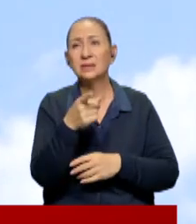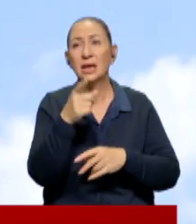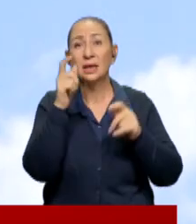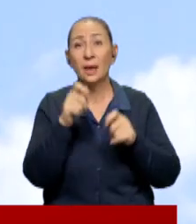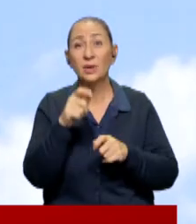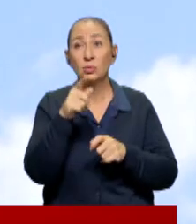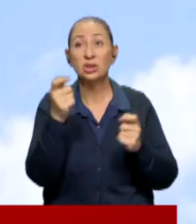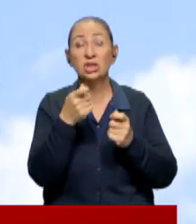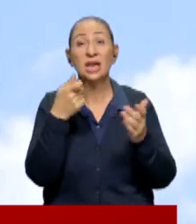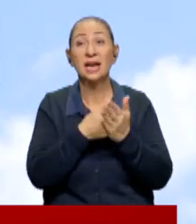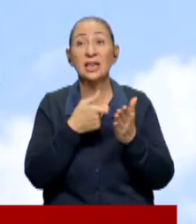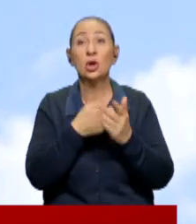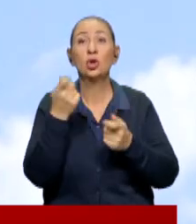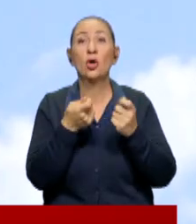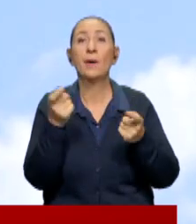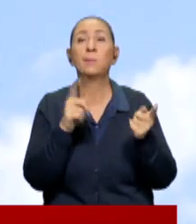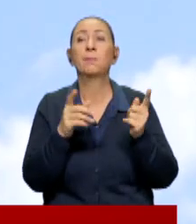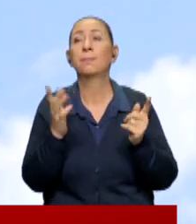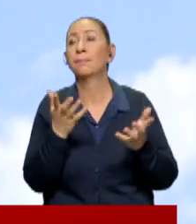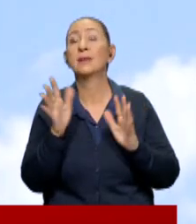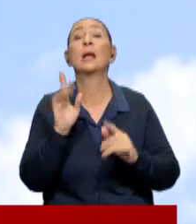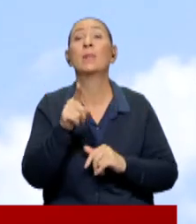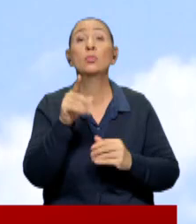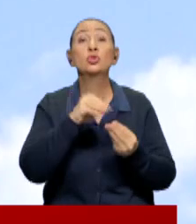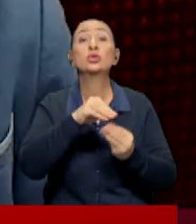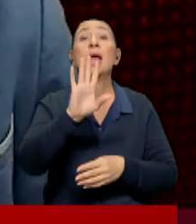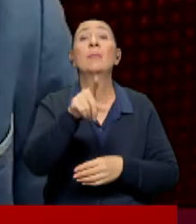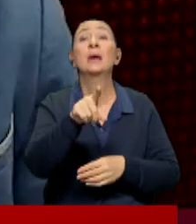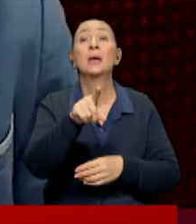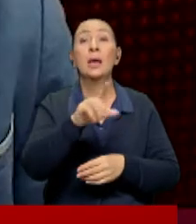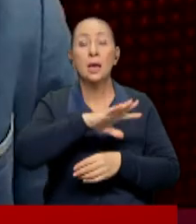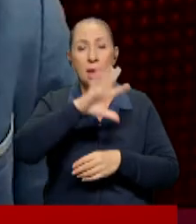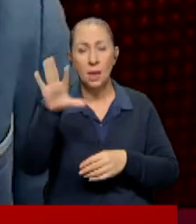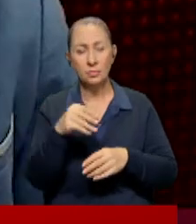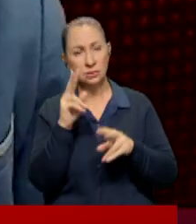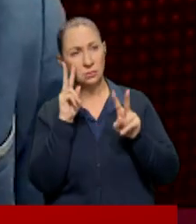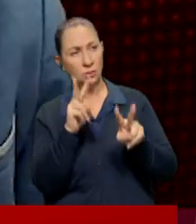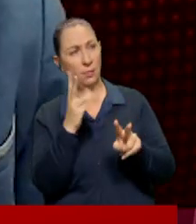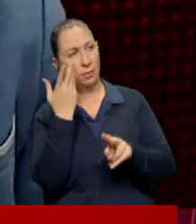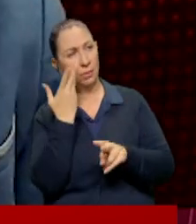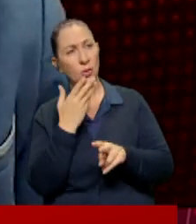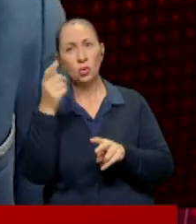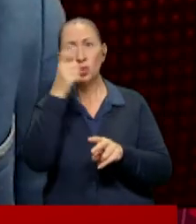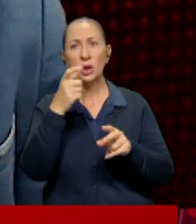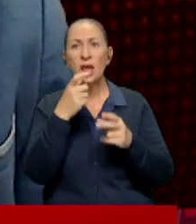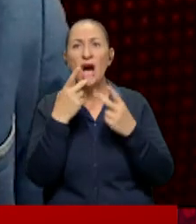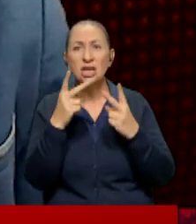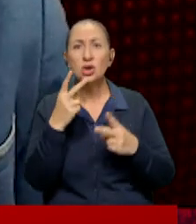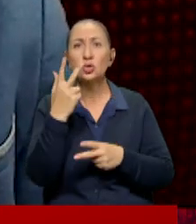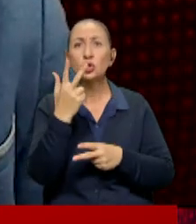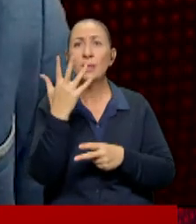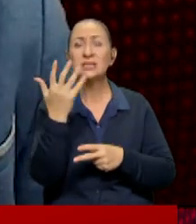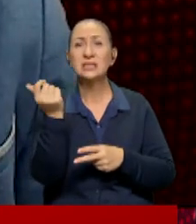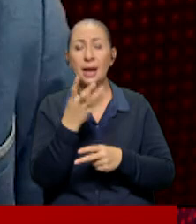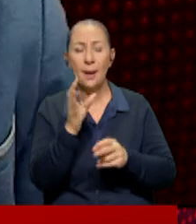Yaptığınız bunun için adı görevi ihmal değil mi? Bu suç değil mi? Hepimizin gözleri önünde Türkiye'de açıkça 3-5